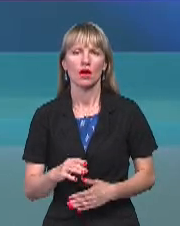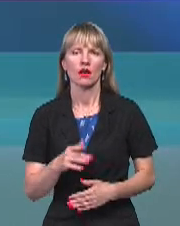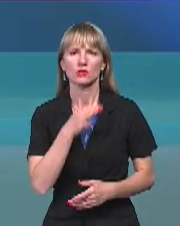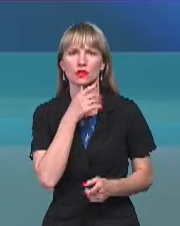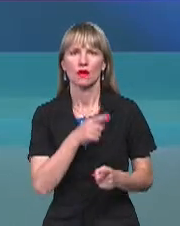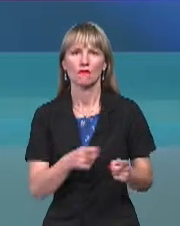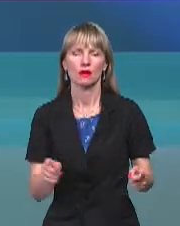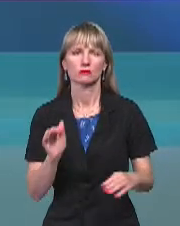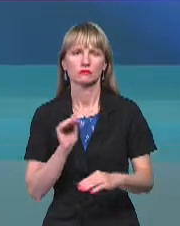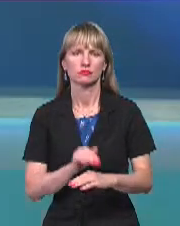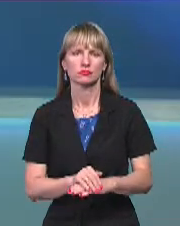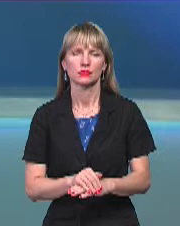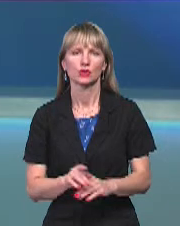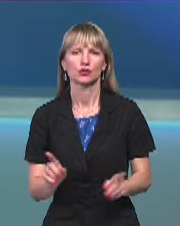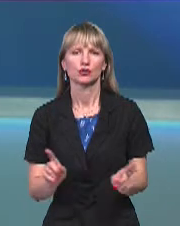вияснилось, що